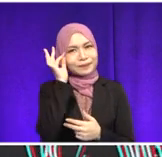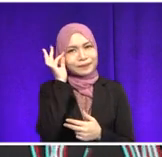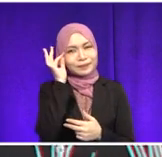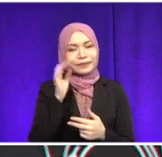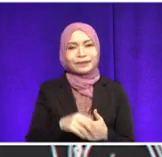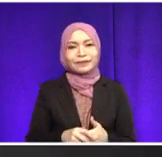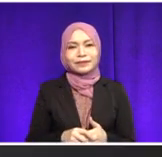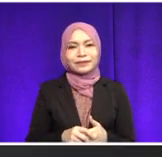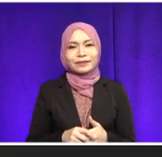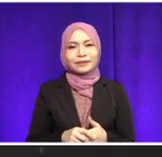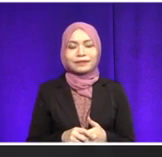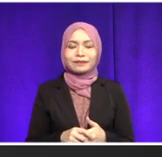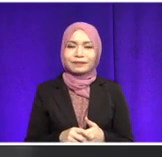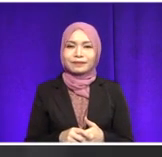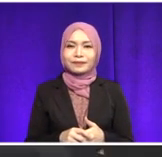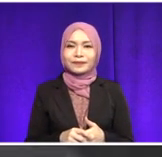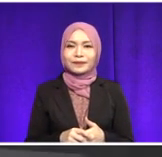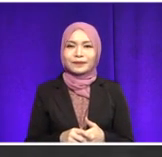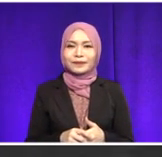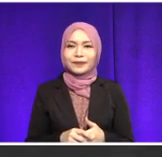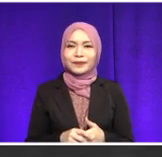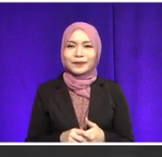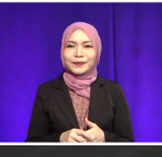Susi harga produk